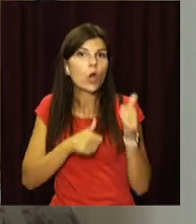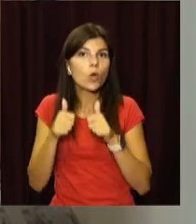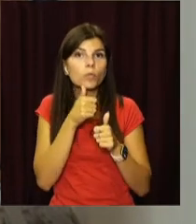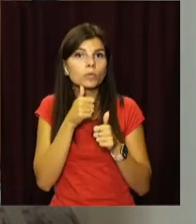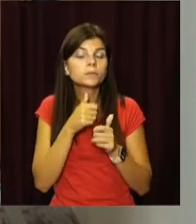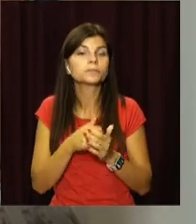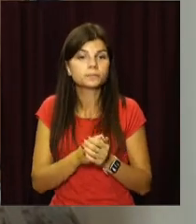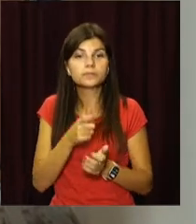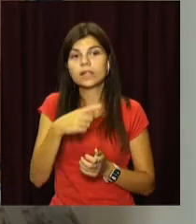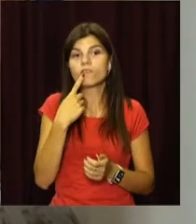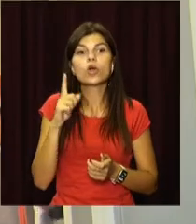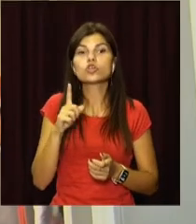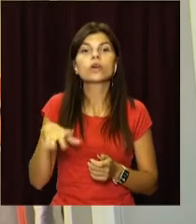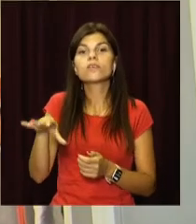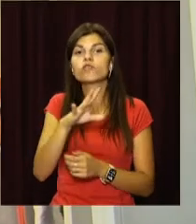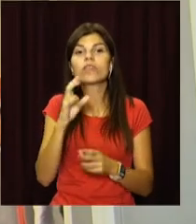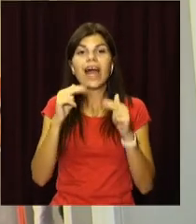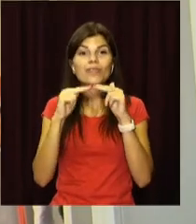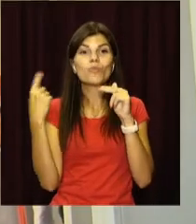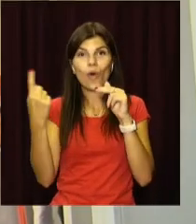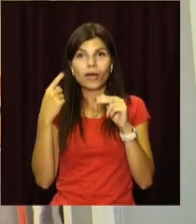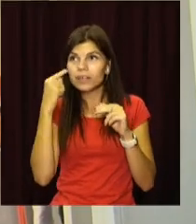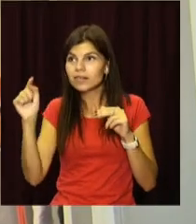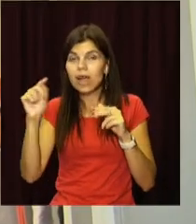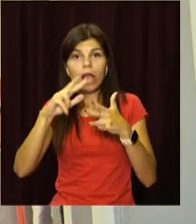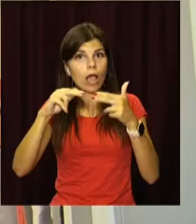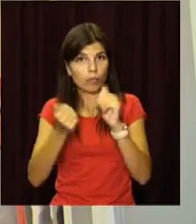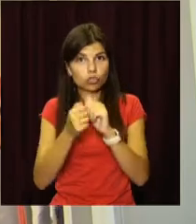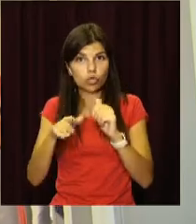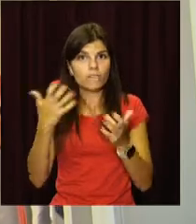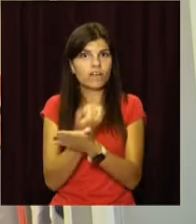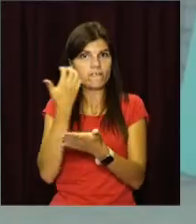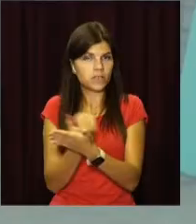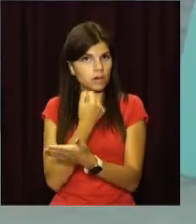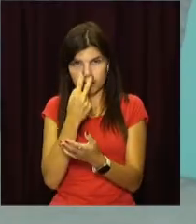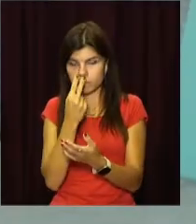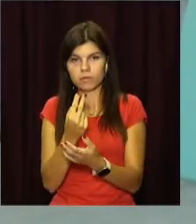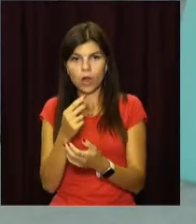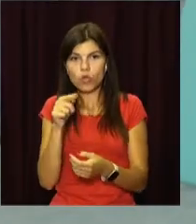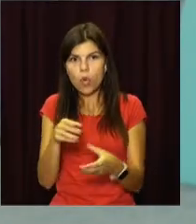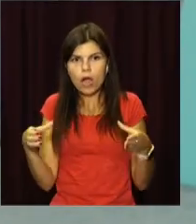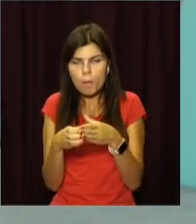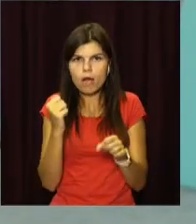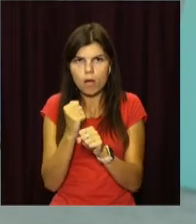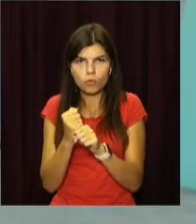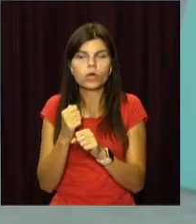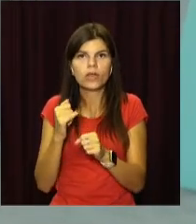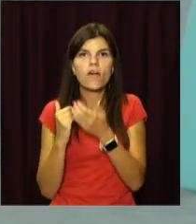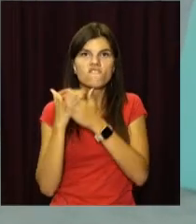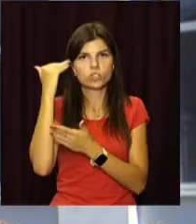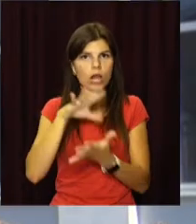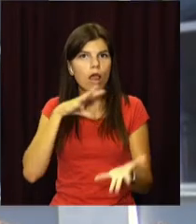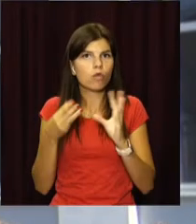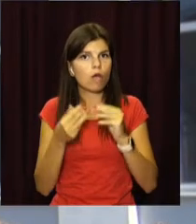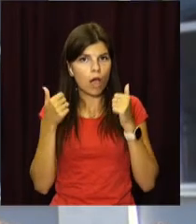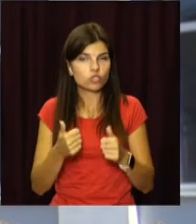усіх об'єктів, які вони перевірили на Дніпропетровщині, об'єкти Кам'янського виграшно від різняються. Тут командна робота та високі результати.